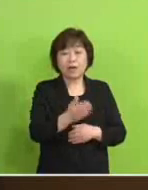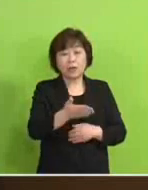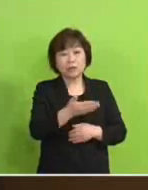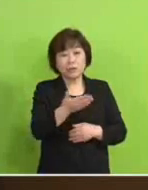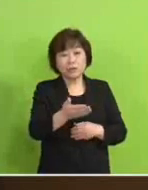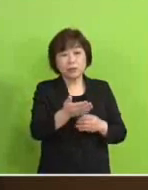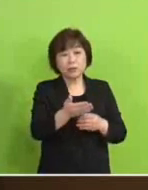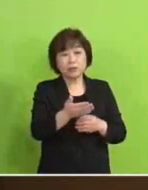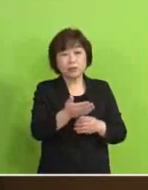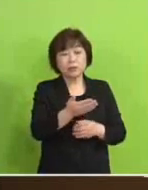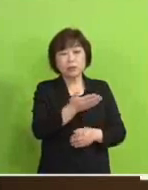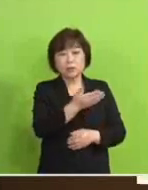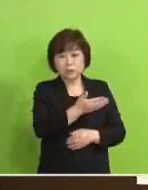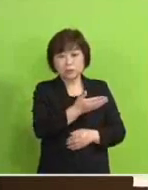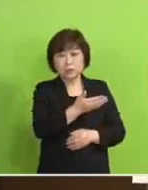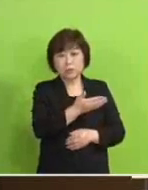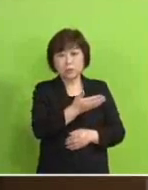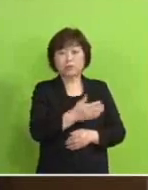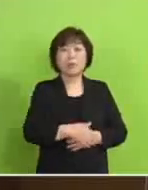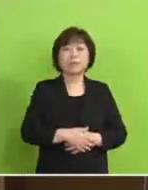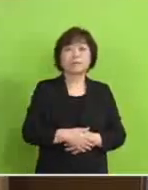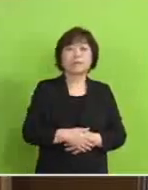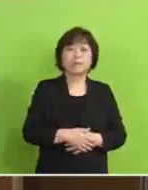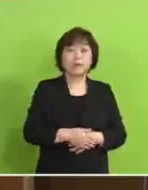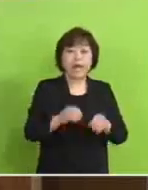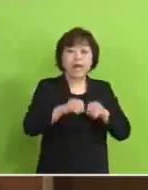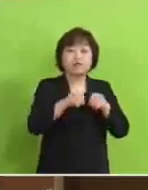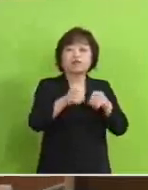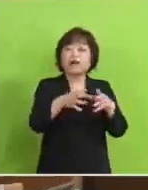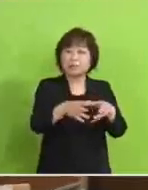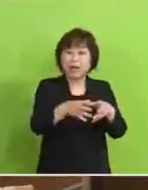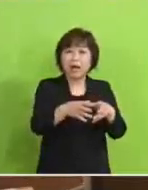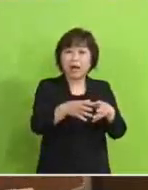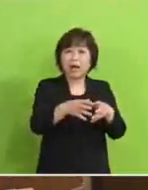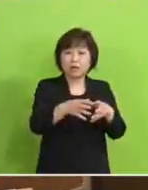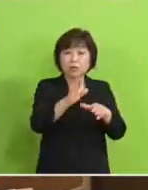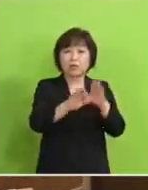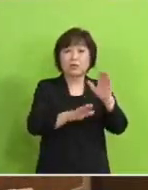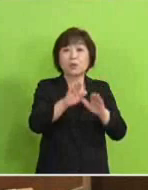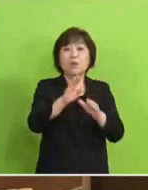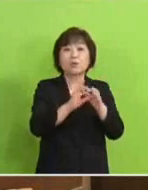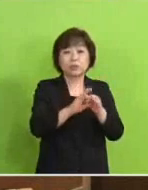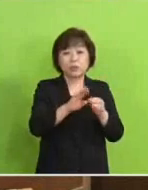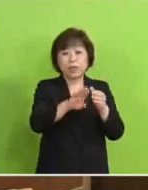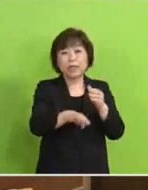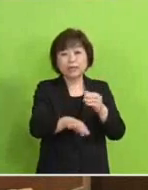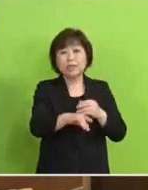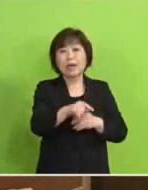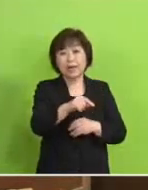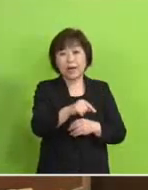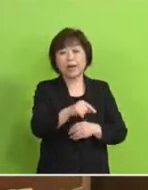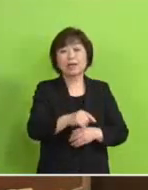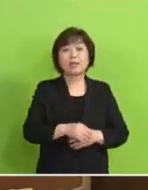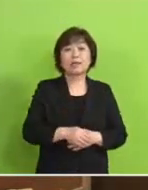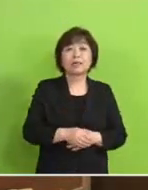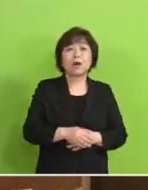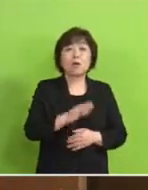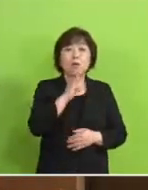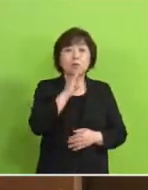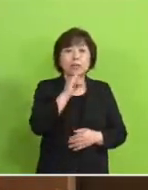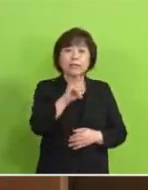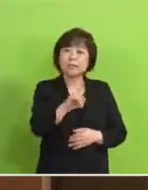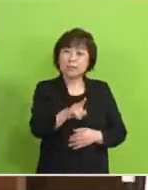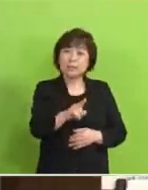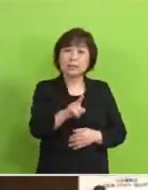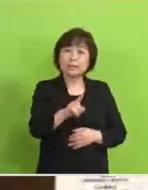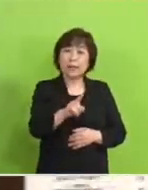のページのここまでが、クラスターになります。そこから下が、本当に1